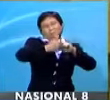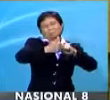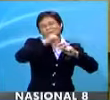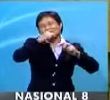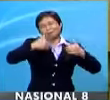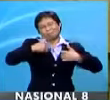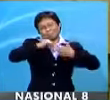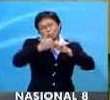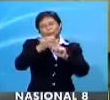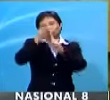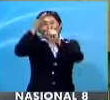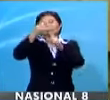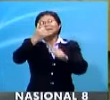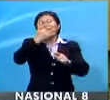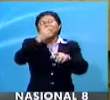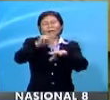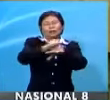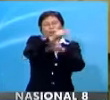it